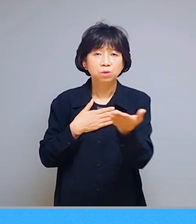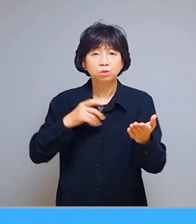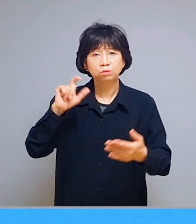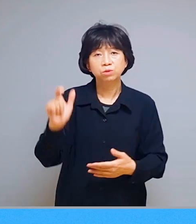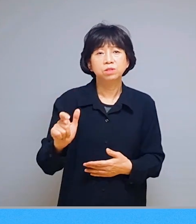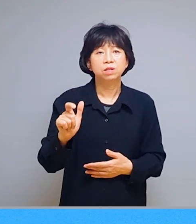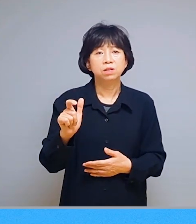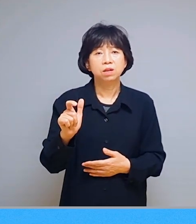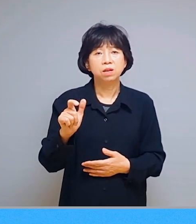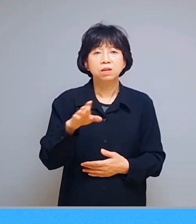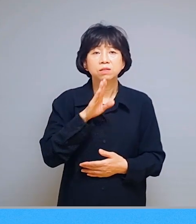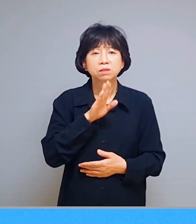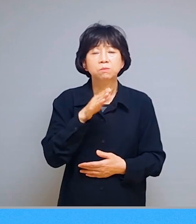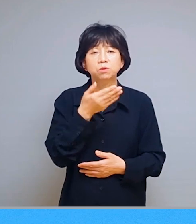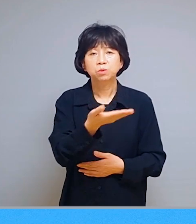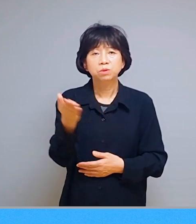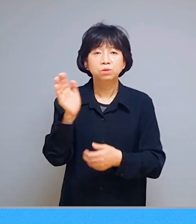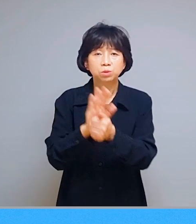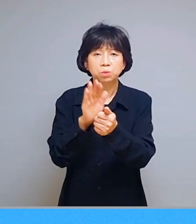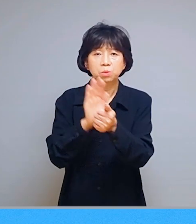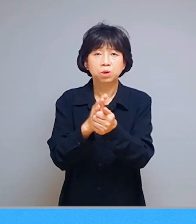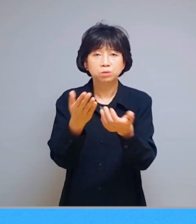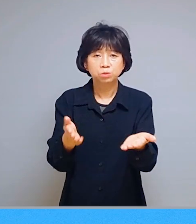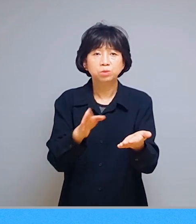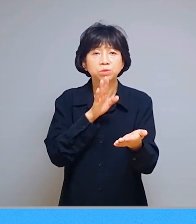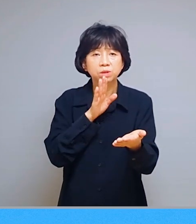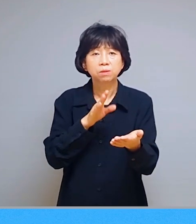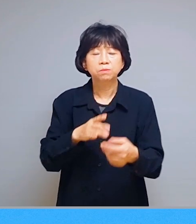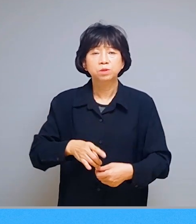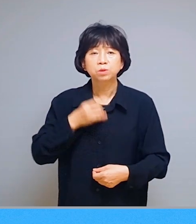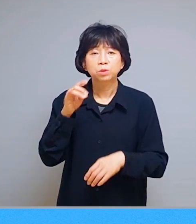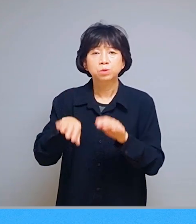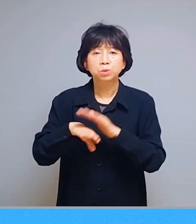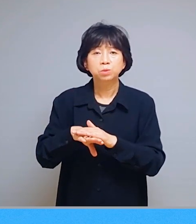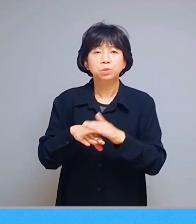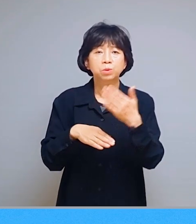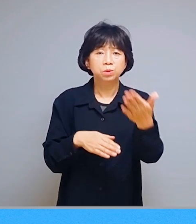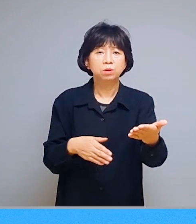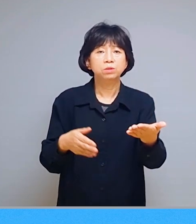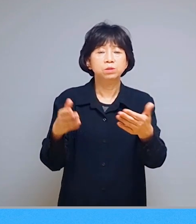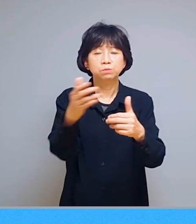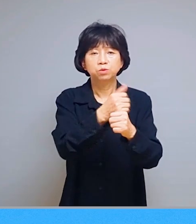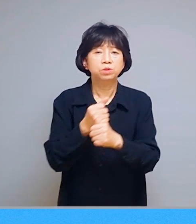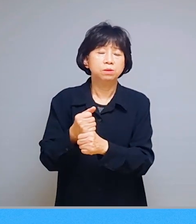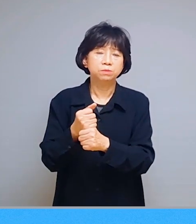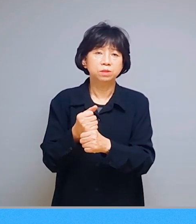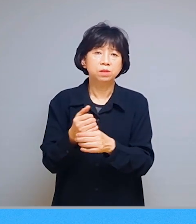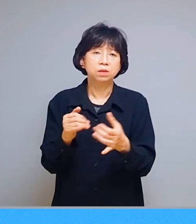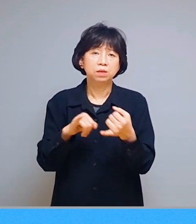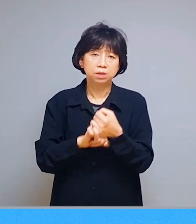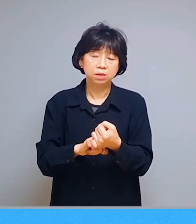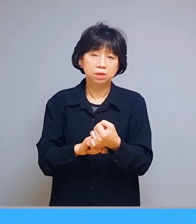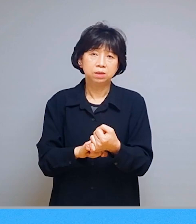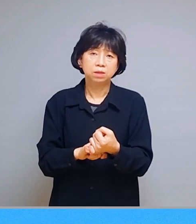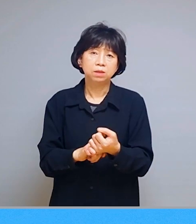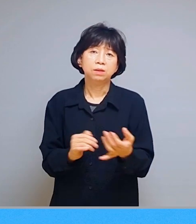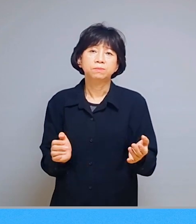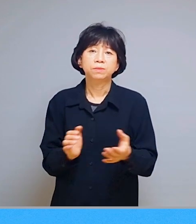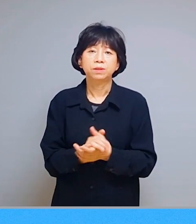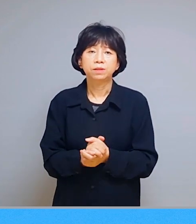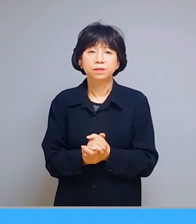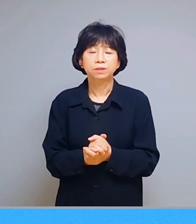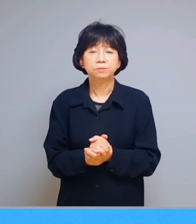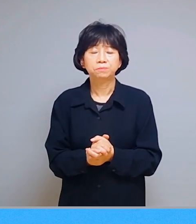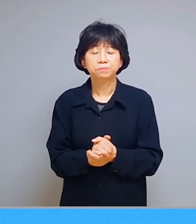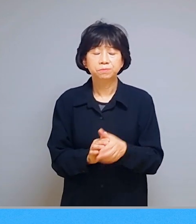굳세게 하리라. 참으로 너를 도와주리라. 참으로 나의 의로운 오른손으로 너를 붙들리라. 아멘. 바울은 이